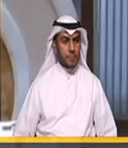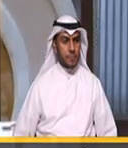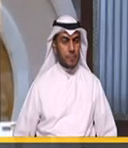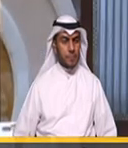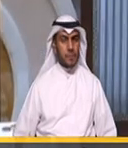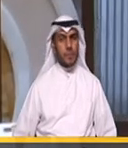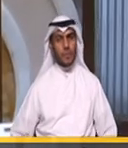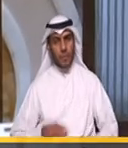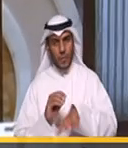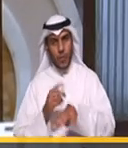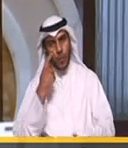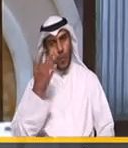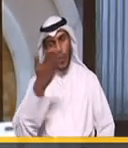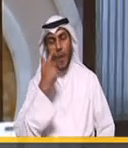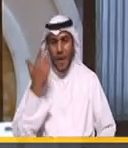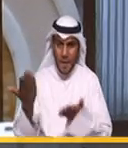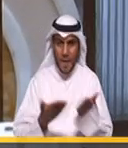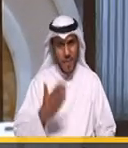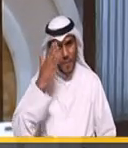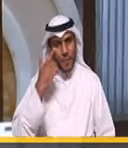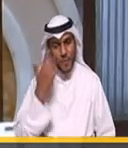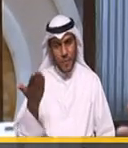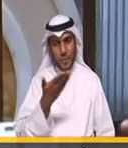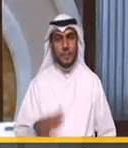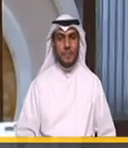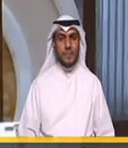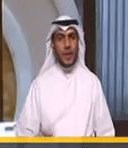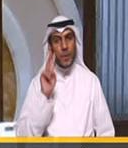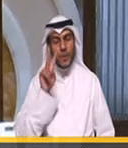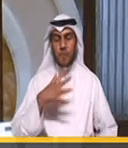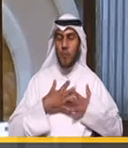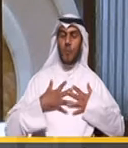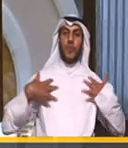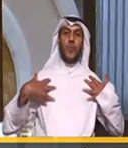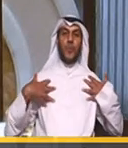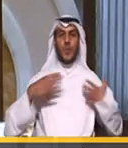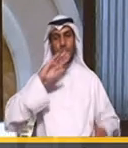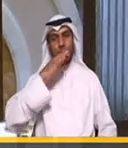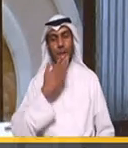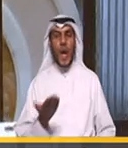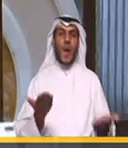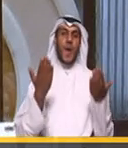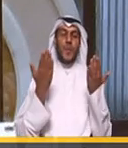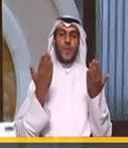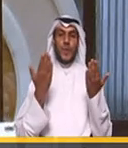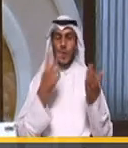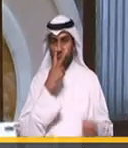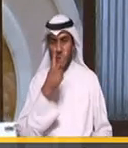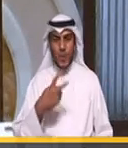أنا أولا أرحب بكم، أنا سعيد أني أشوفكم. الحمد لله أن